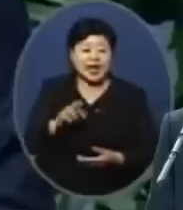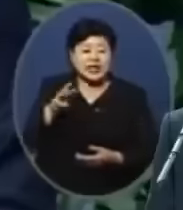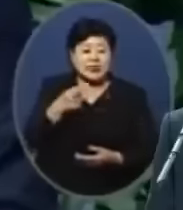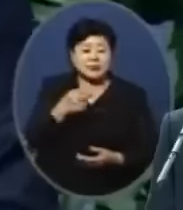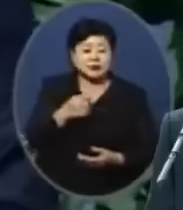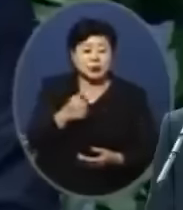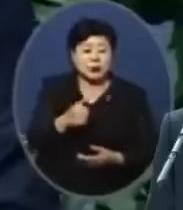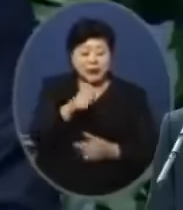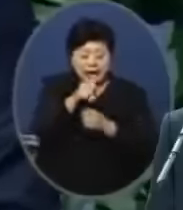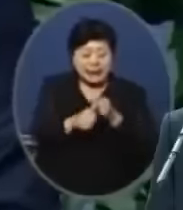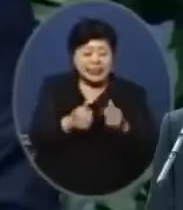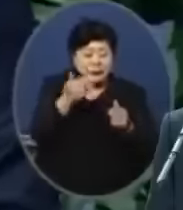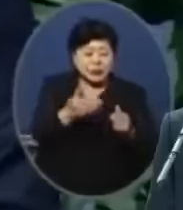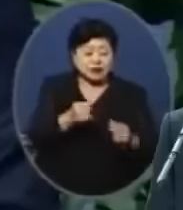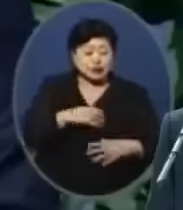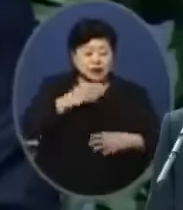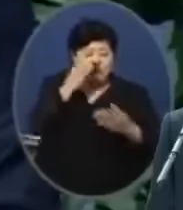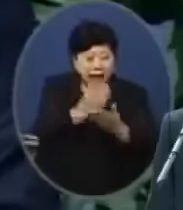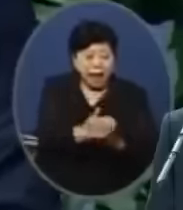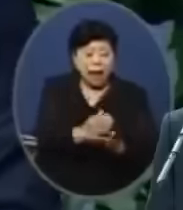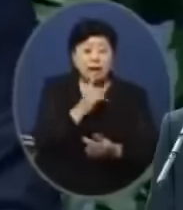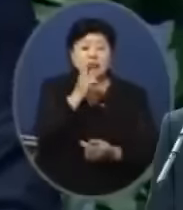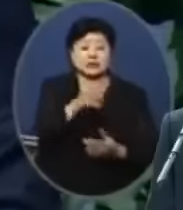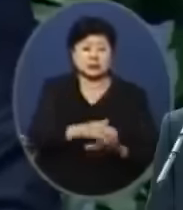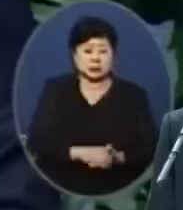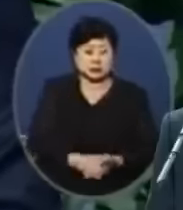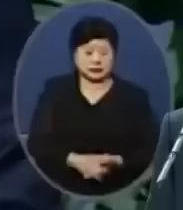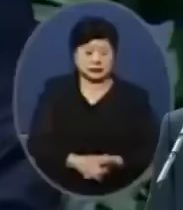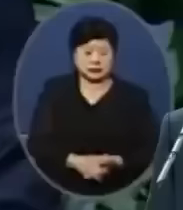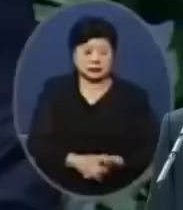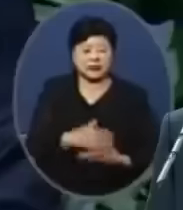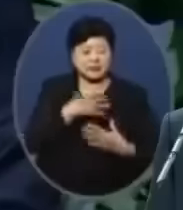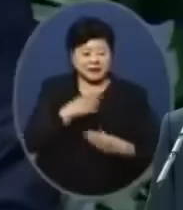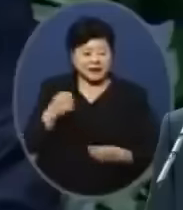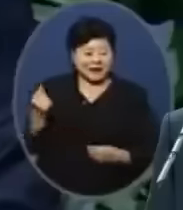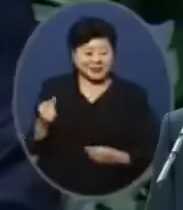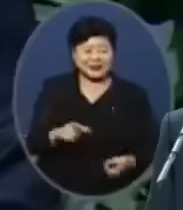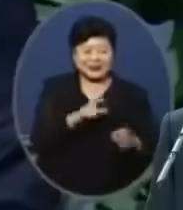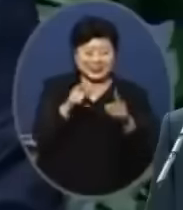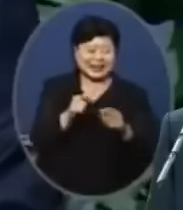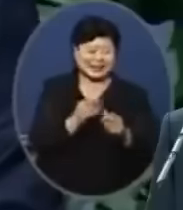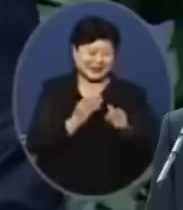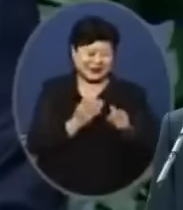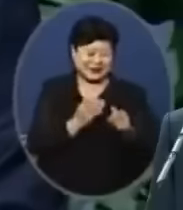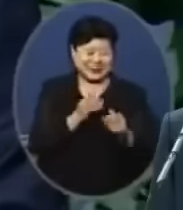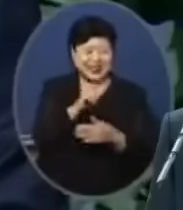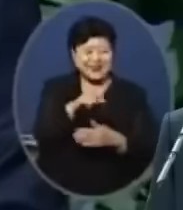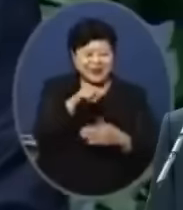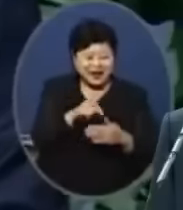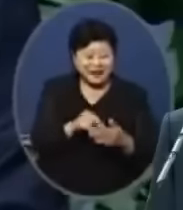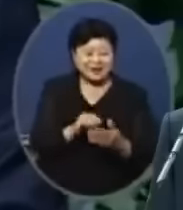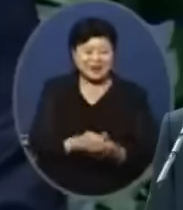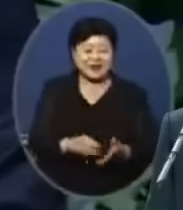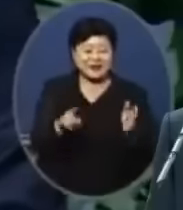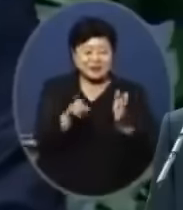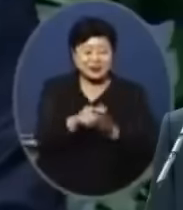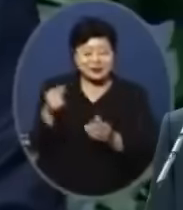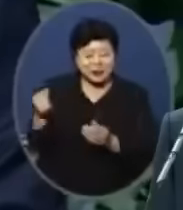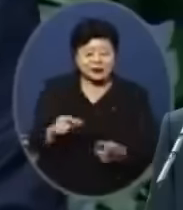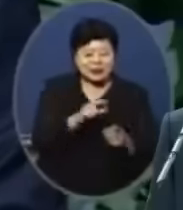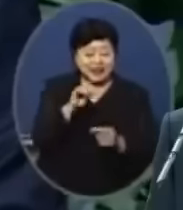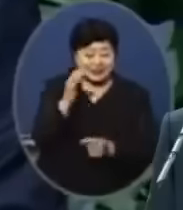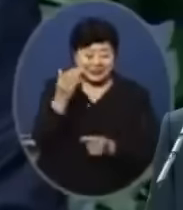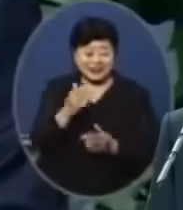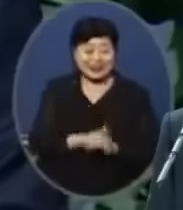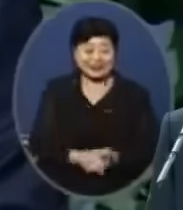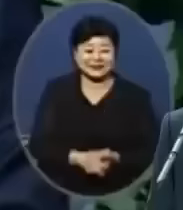365번 하나님은 우리를 보고 두려워하지 말라고 했는 것입니다. 평안을 가지고 살기 위해서는 마음의 믿음을 가지고 살아야